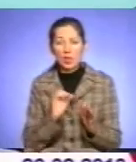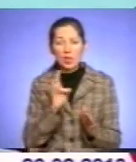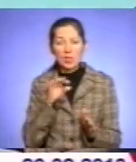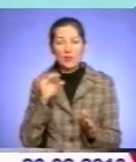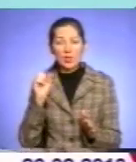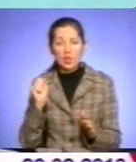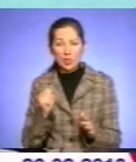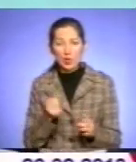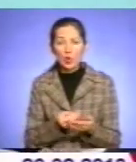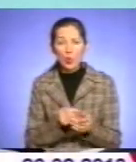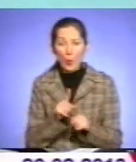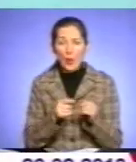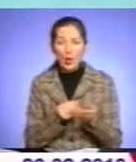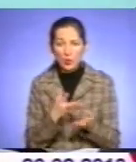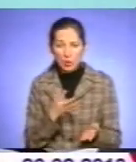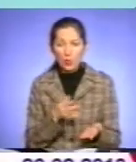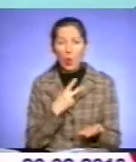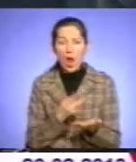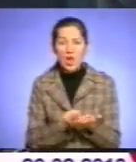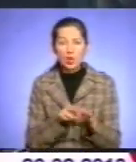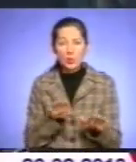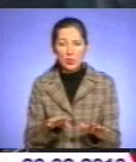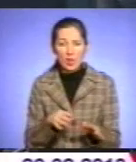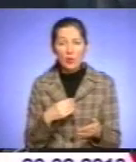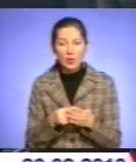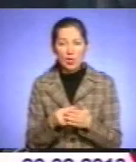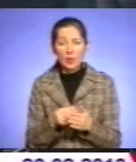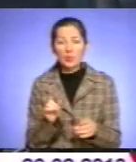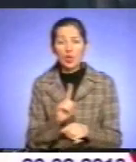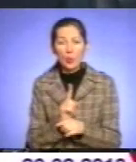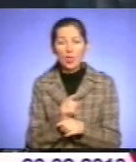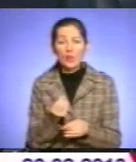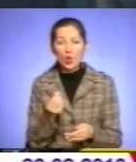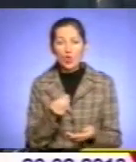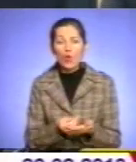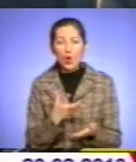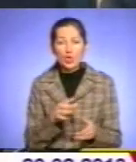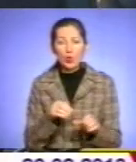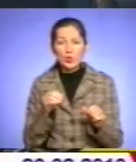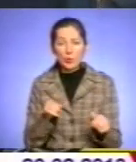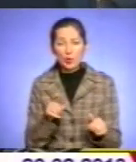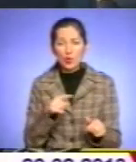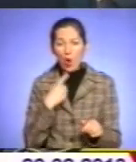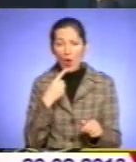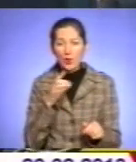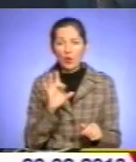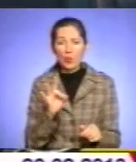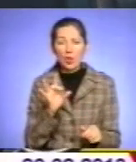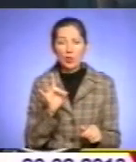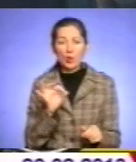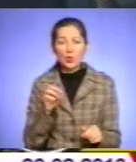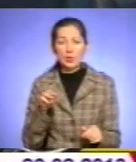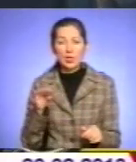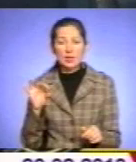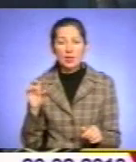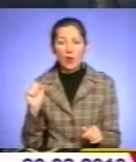на обласний і місцеві бюджети. Нормативно-грошову оцінку землі, то про що казав Роман Ростиславович,